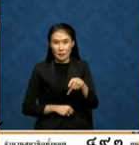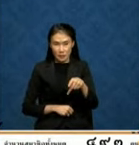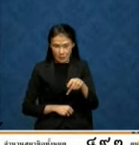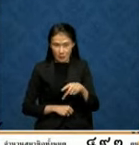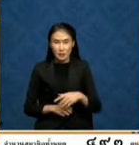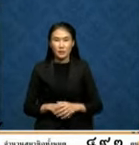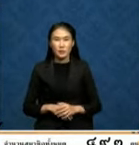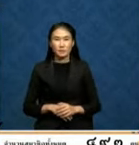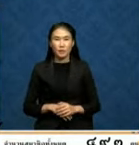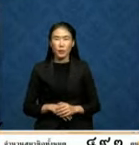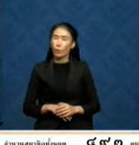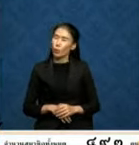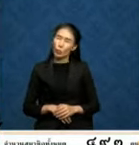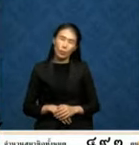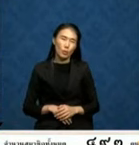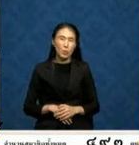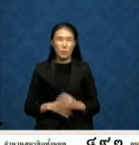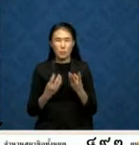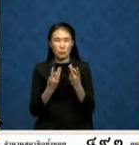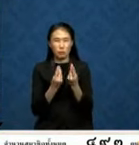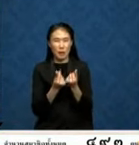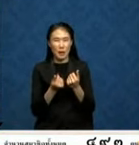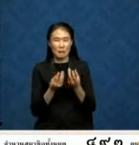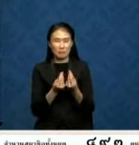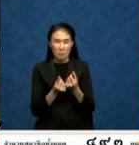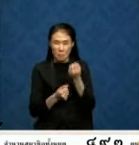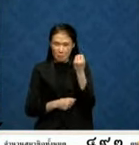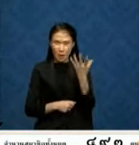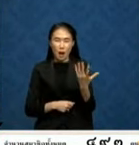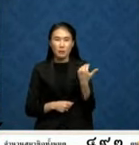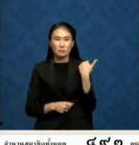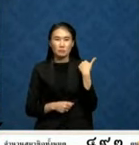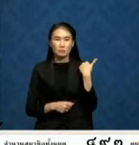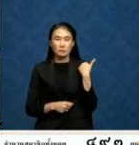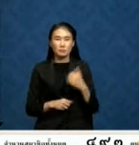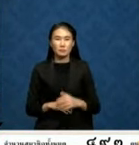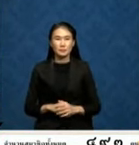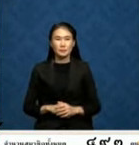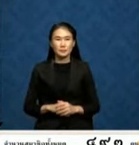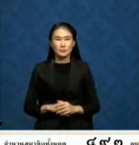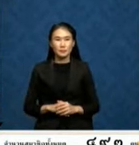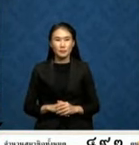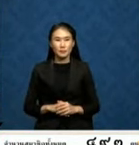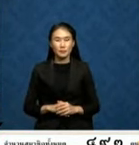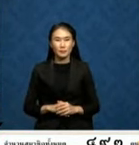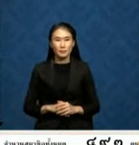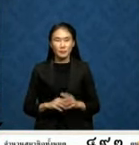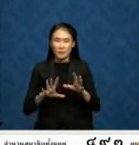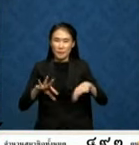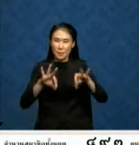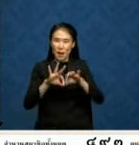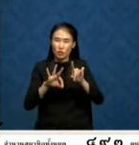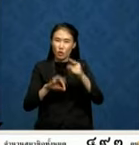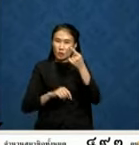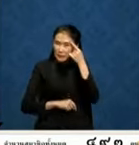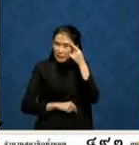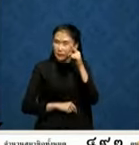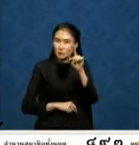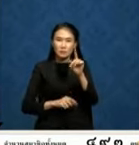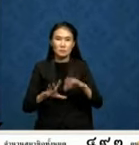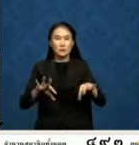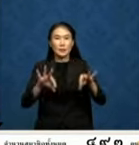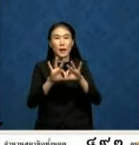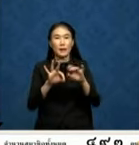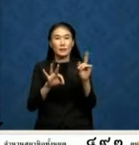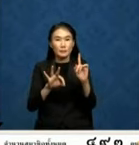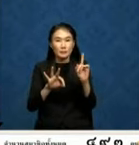นะครับซึ่งก็ถือว่าเป็นตัวเลขที่ค่อนข้างสูงนะครับก็มีการที่เราจะต้องคำนึงถึงใน2เรื่องสำคัญนะ